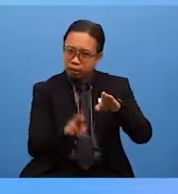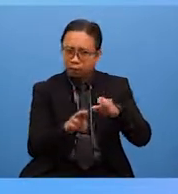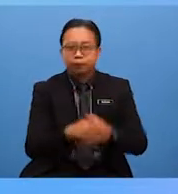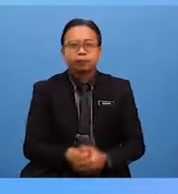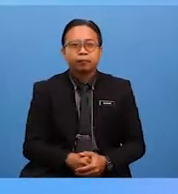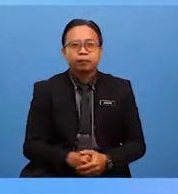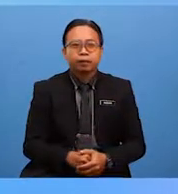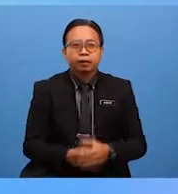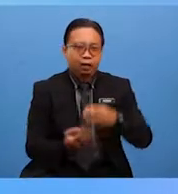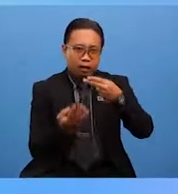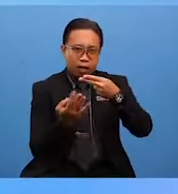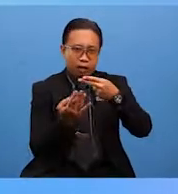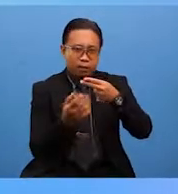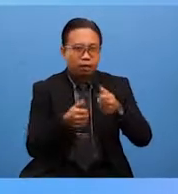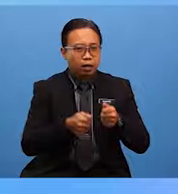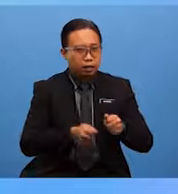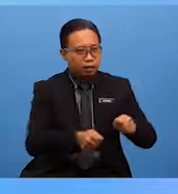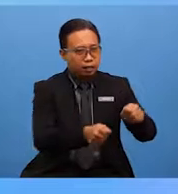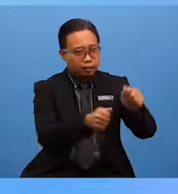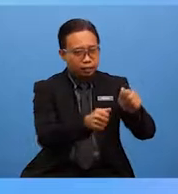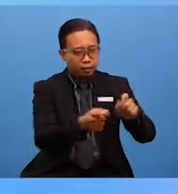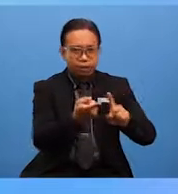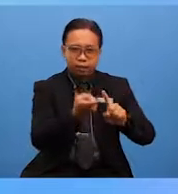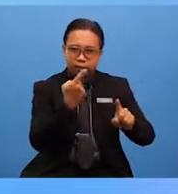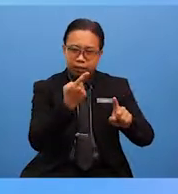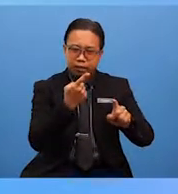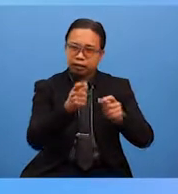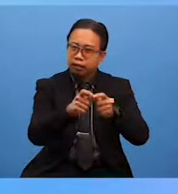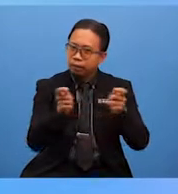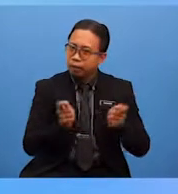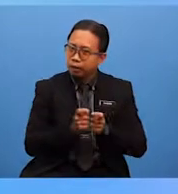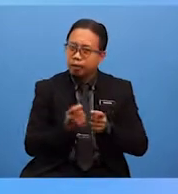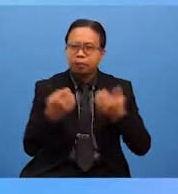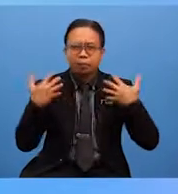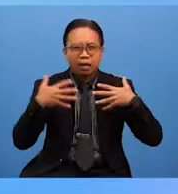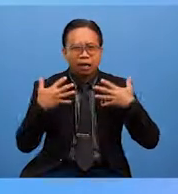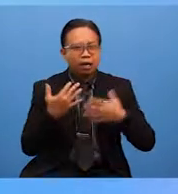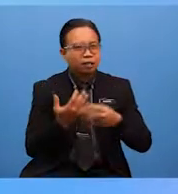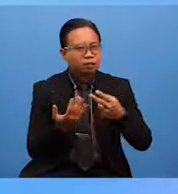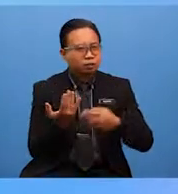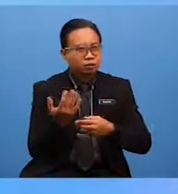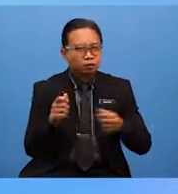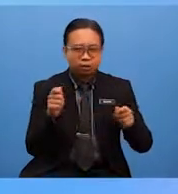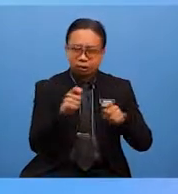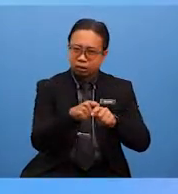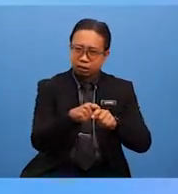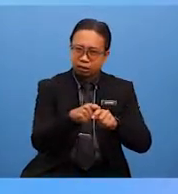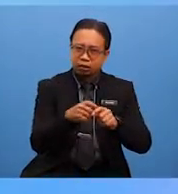lain hable mengalir dari kawasan yang panas Ke kawasan yang sejuk